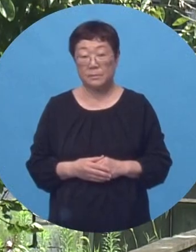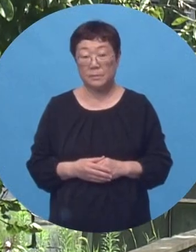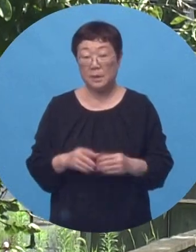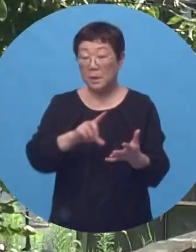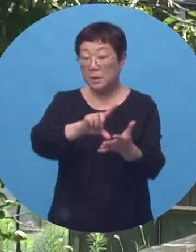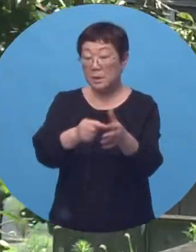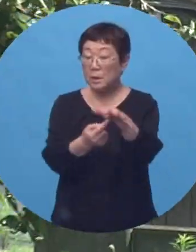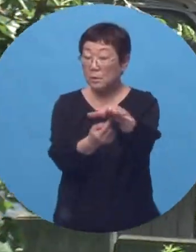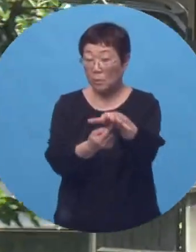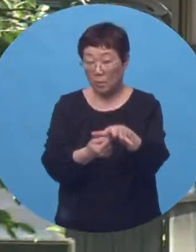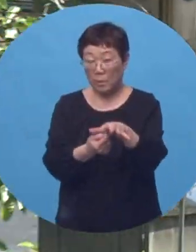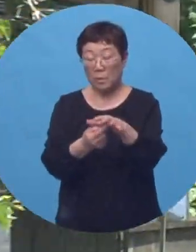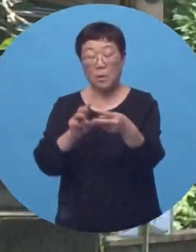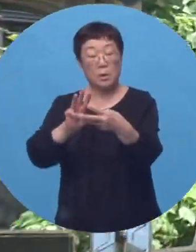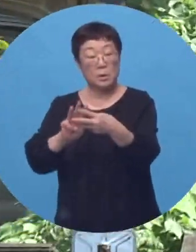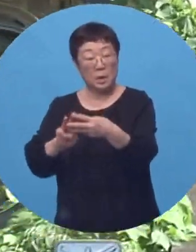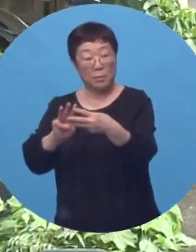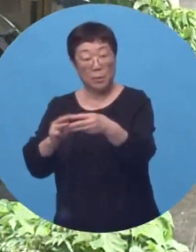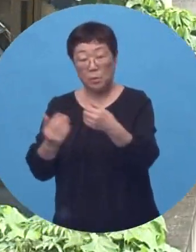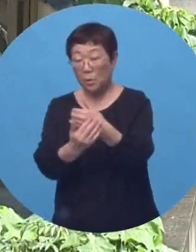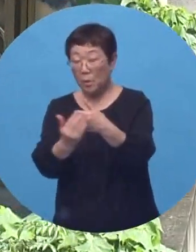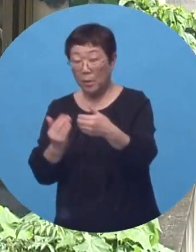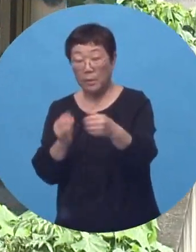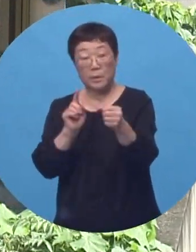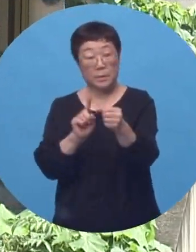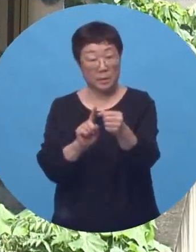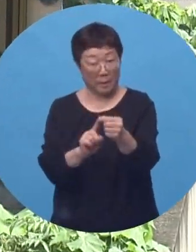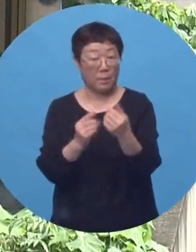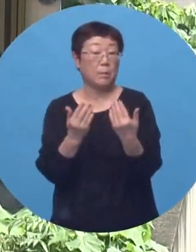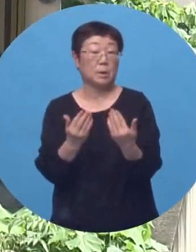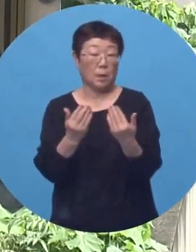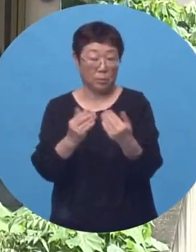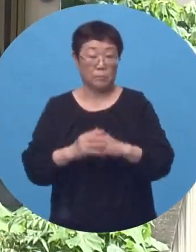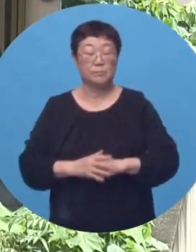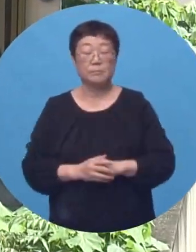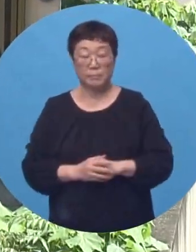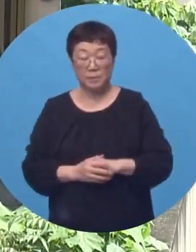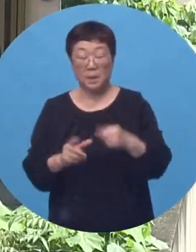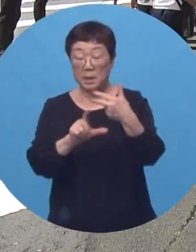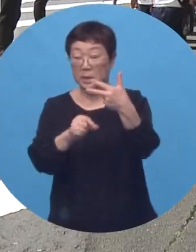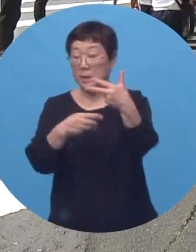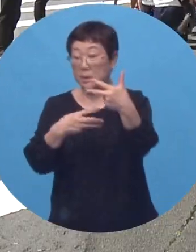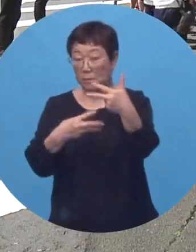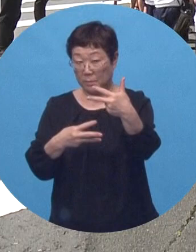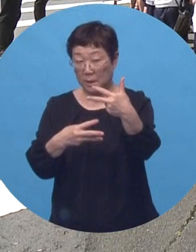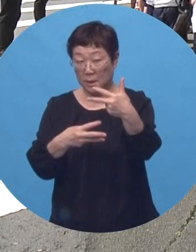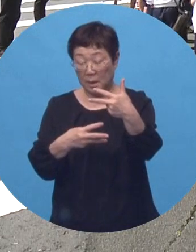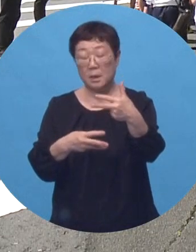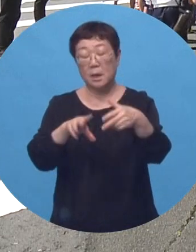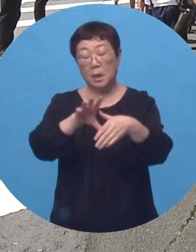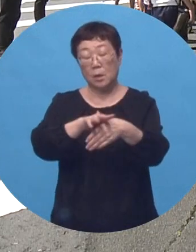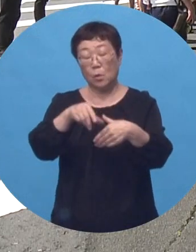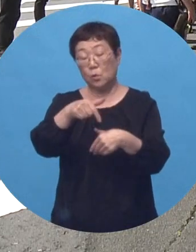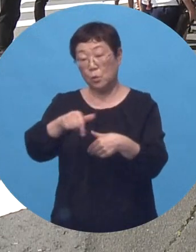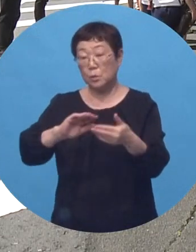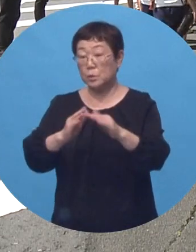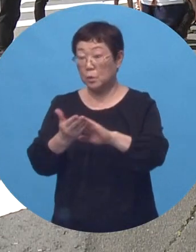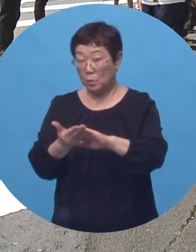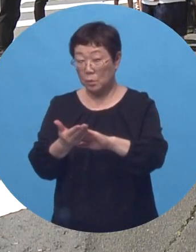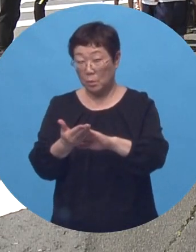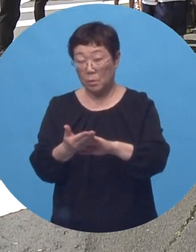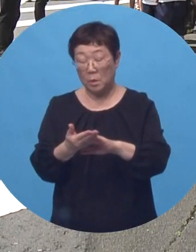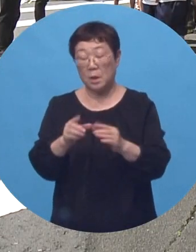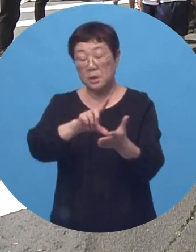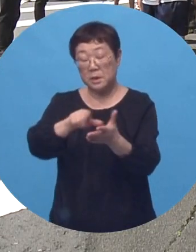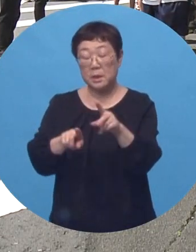地域の農業や田園の環境保全について学んでもらおうと、7月3日、徳島市国府町で